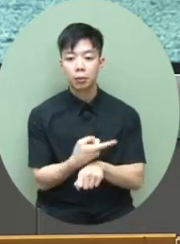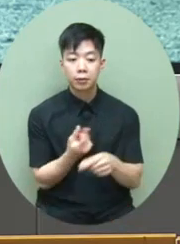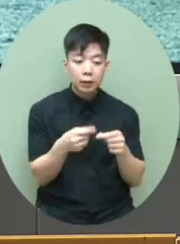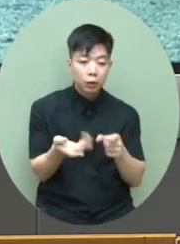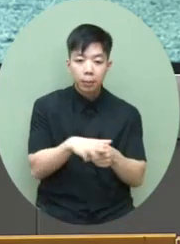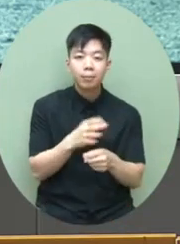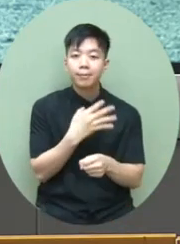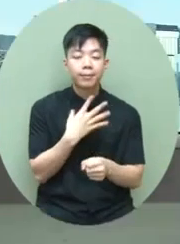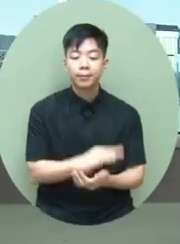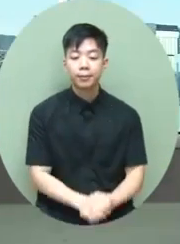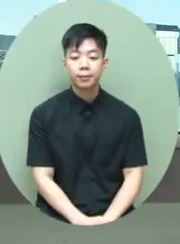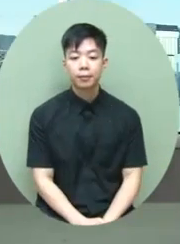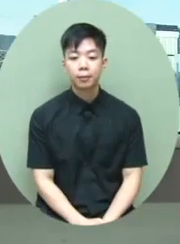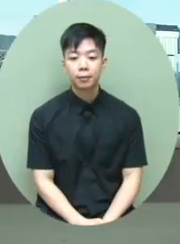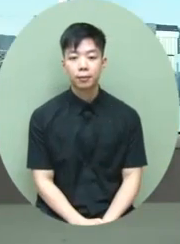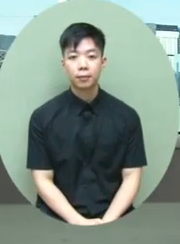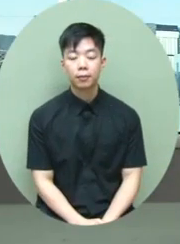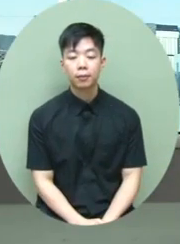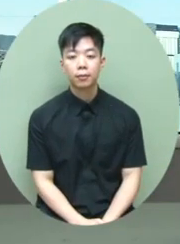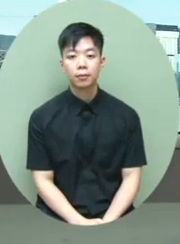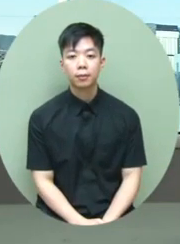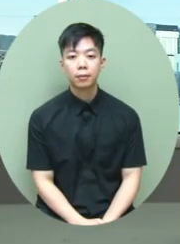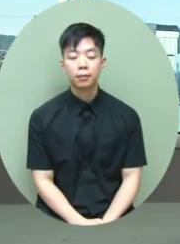充。 下一題，各位女士。